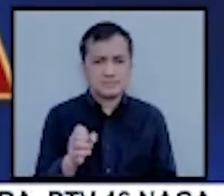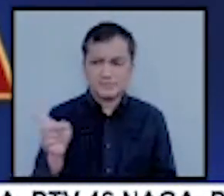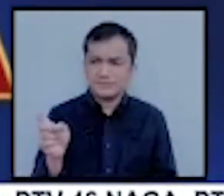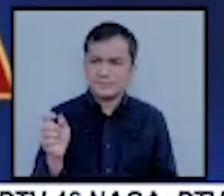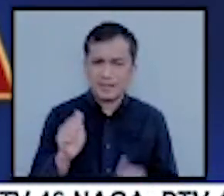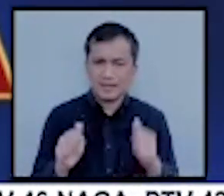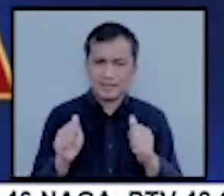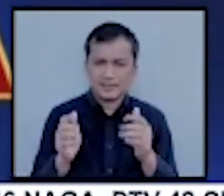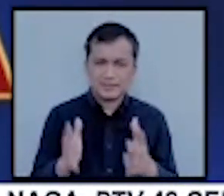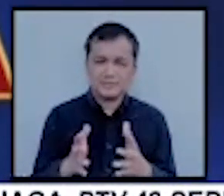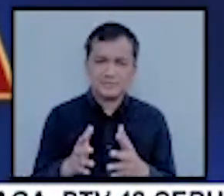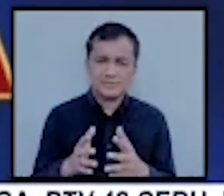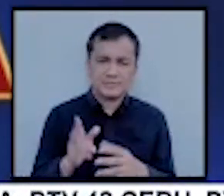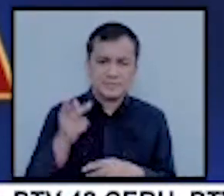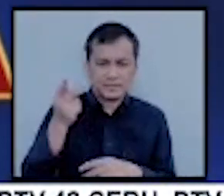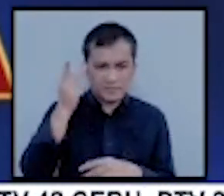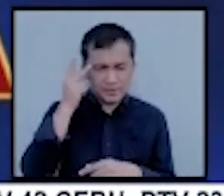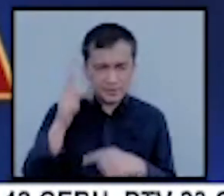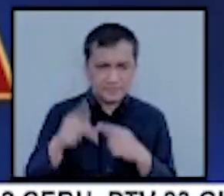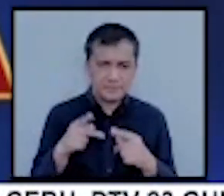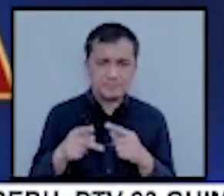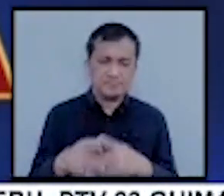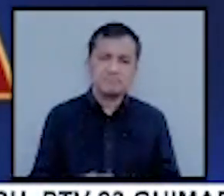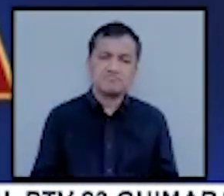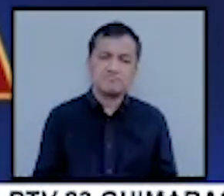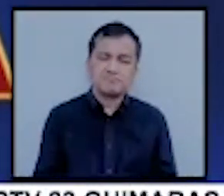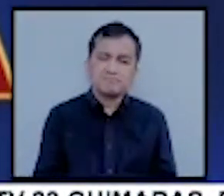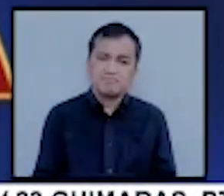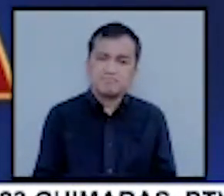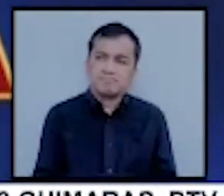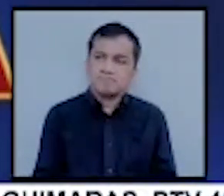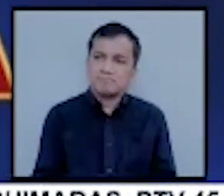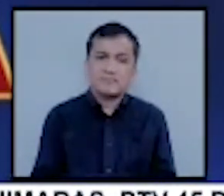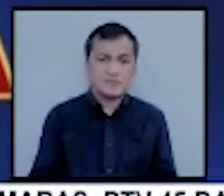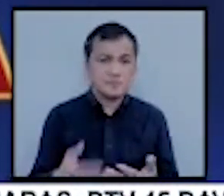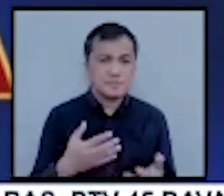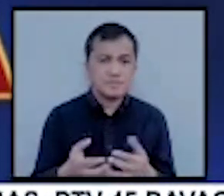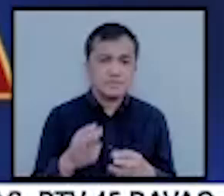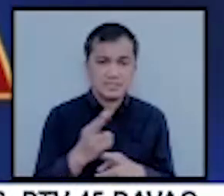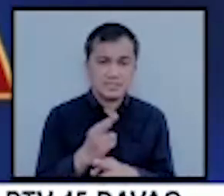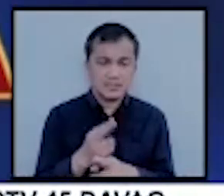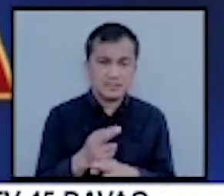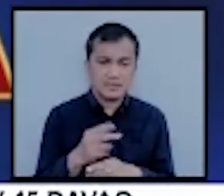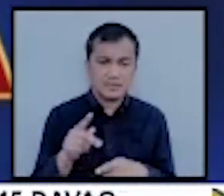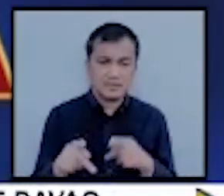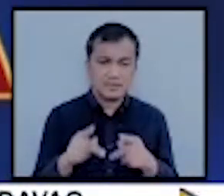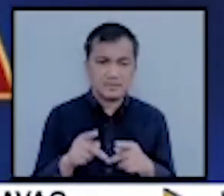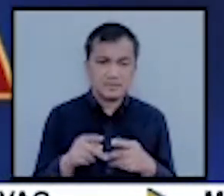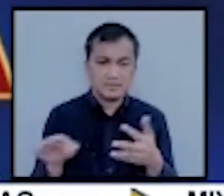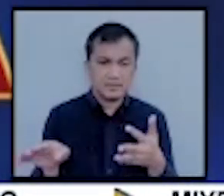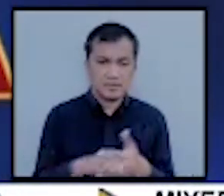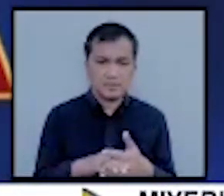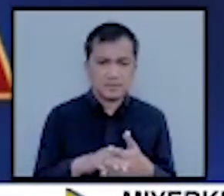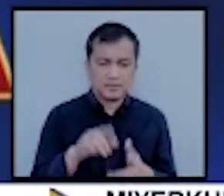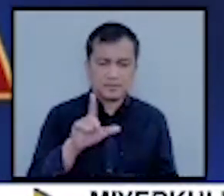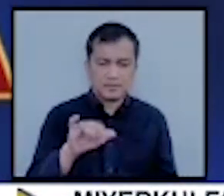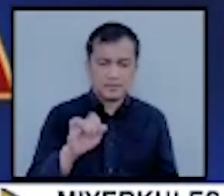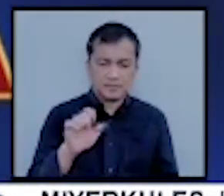celebrity at mga political personalities at kahit ordinaryong mamamayan ang nagsasampa ng kaso ng libel sa